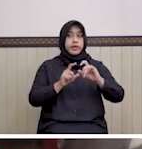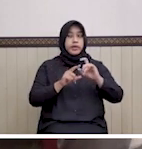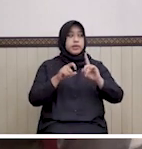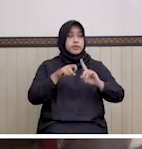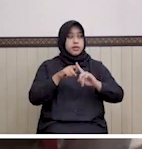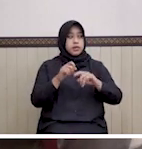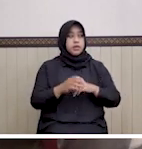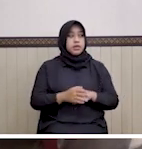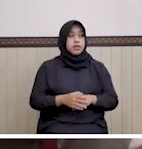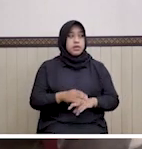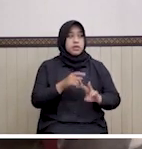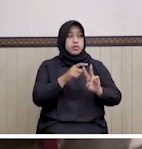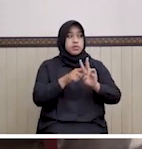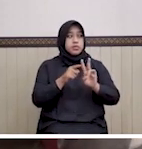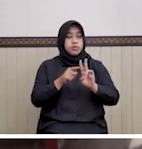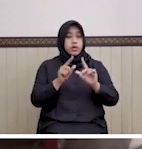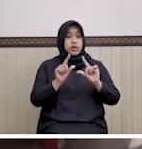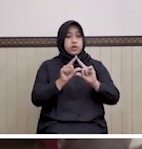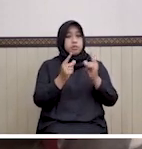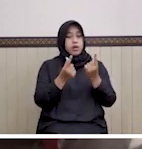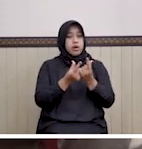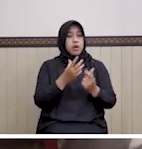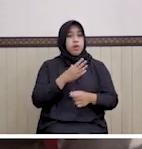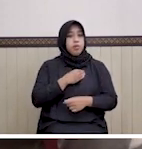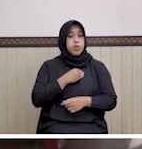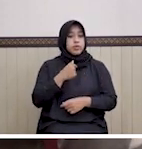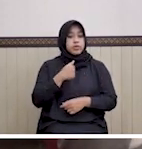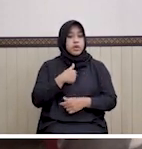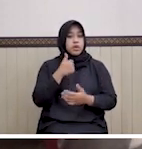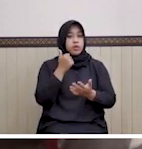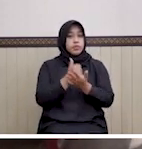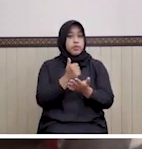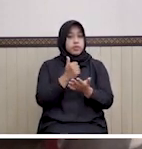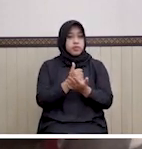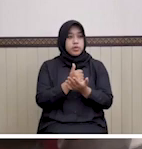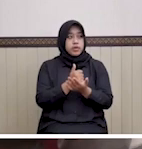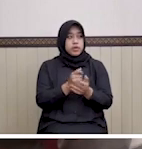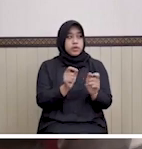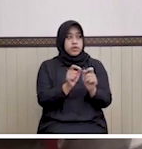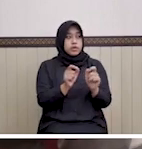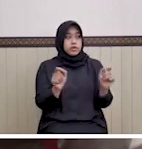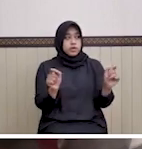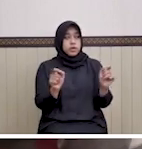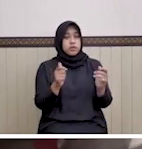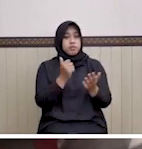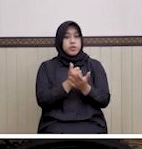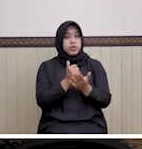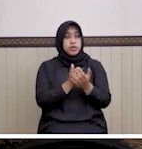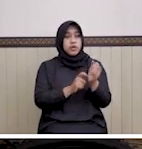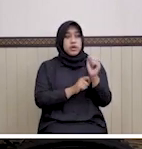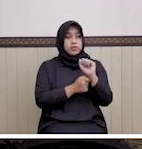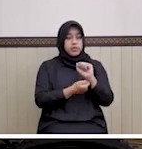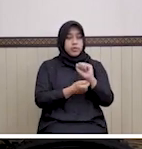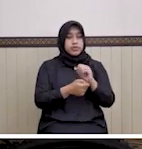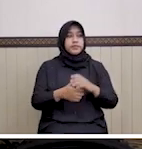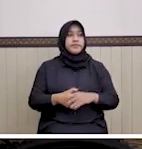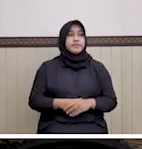itu dua lembaga yang menurut saya sangat garis bawah sangat responsif